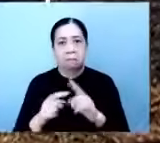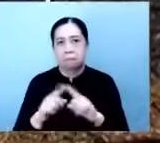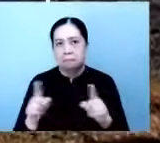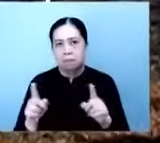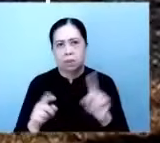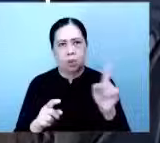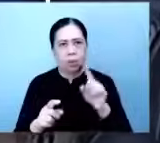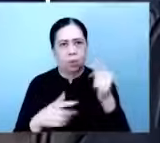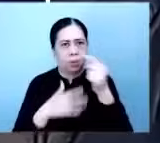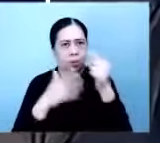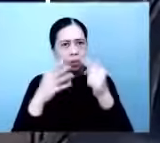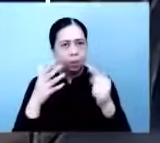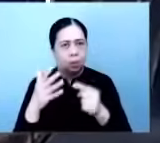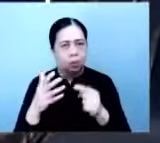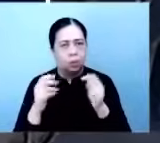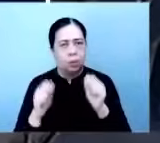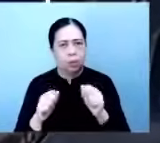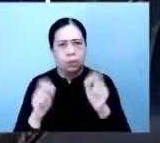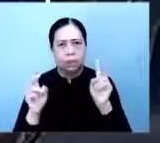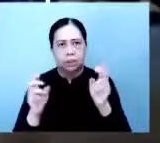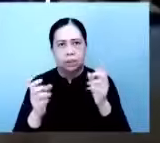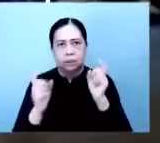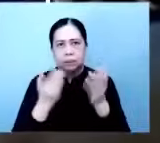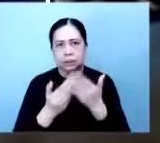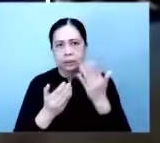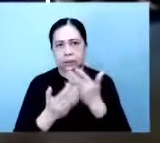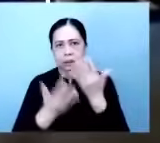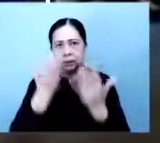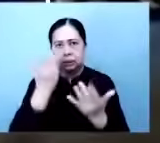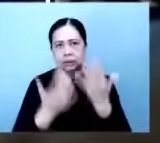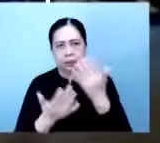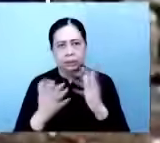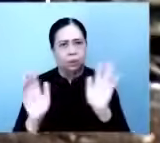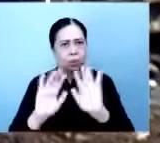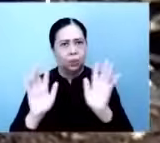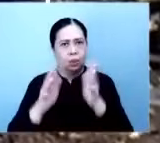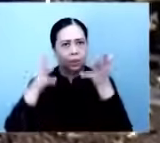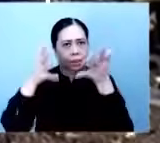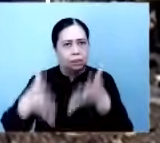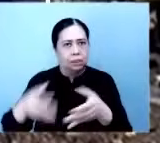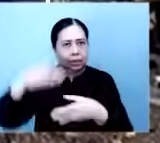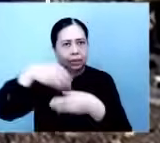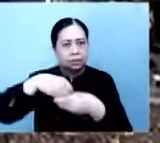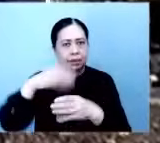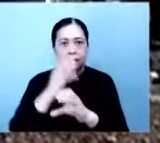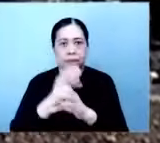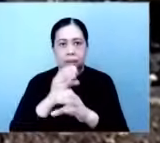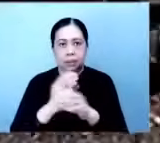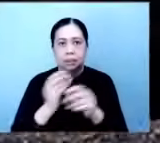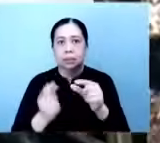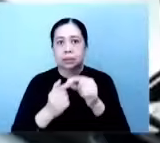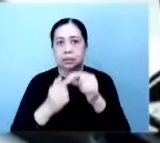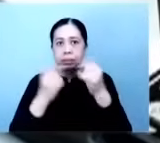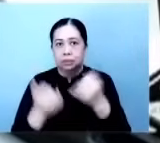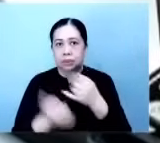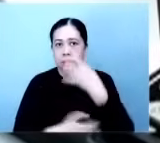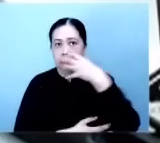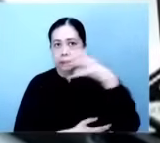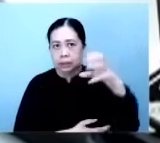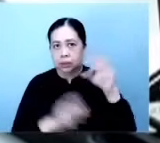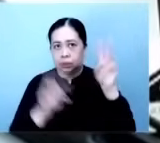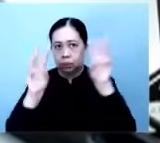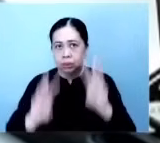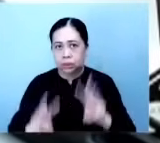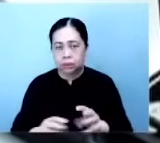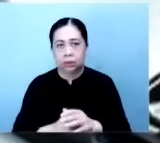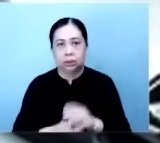nga ba ang mga maituturing na flammable material na hindi pwedeng iwan sa loob ng sasakyan lalo ngayong tag-init? Ayon sa